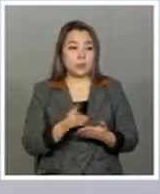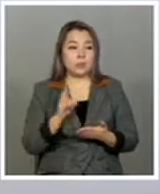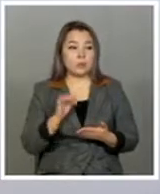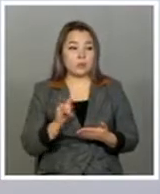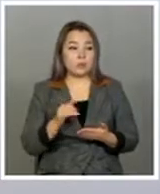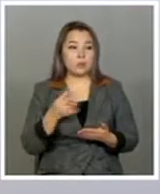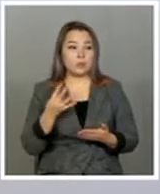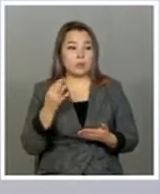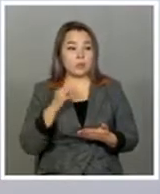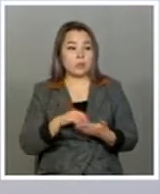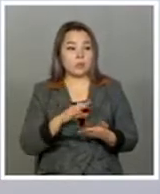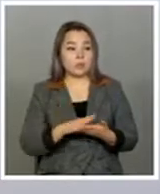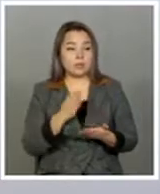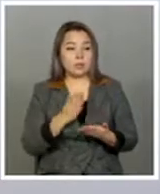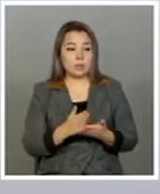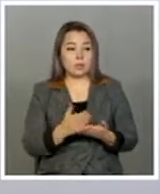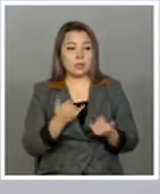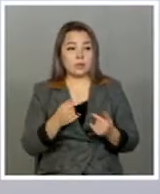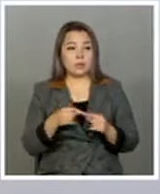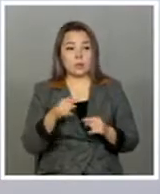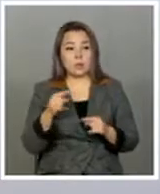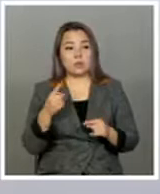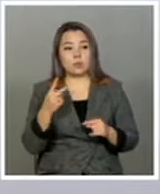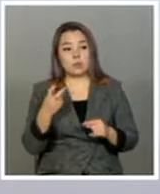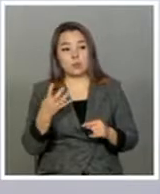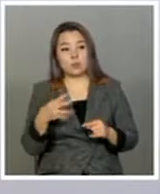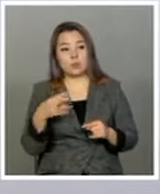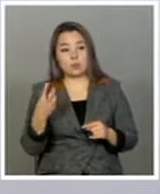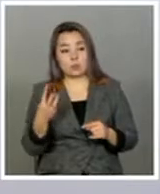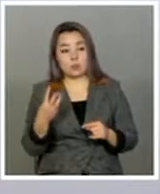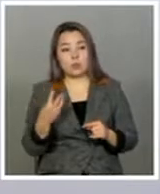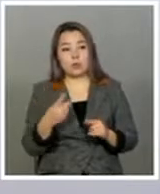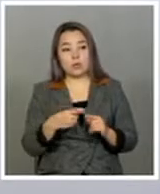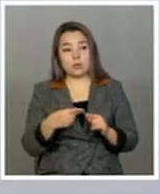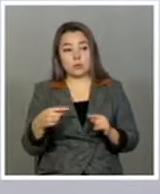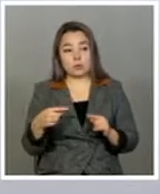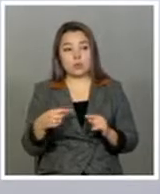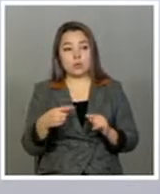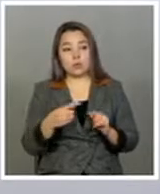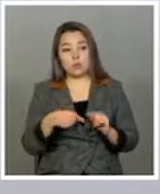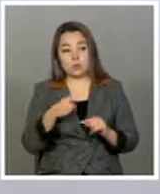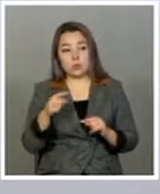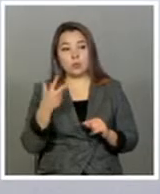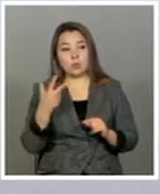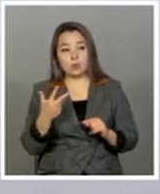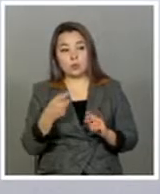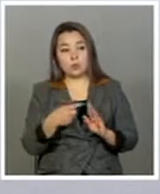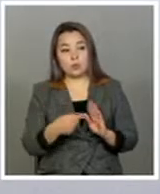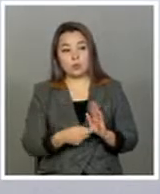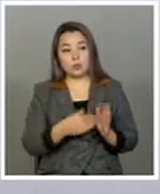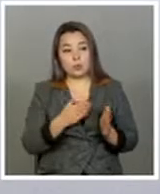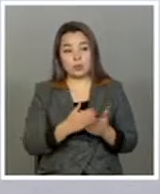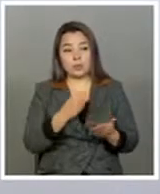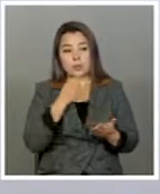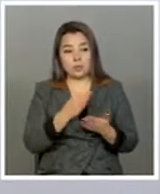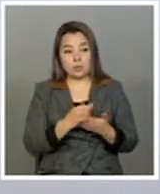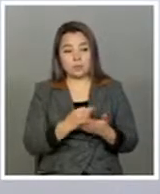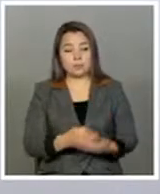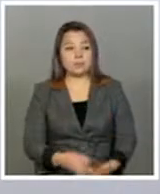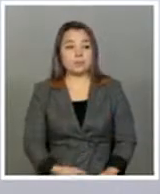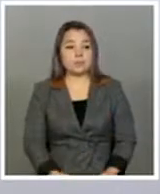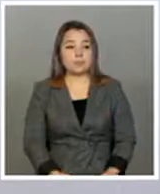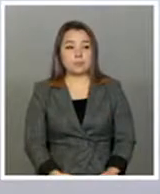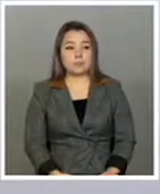4 дәрежесі тең түбірастында 243-ті түбірастында 3-ке бөлеміз. Бұл тең түбірдің қасиеті